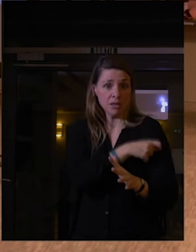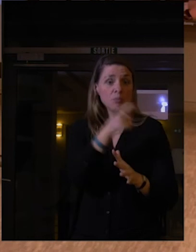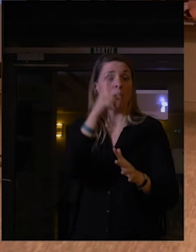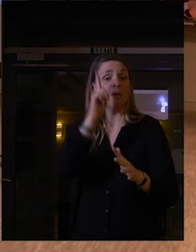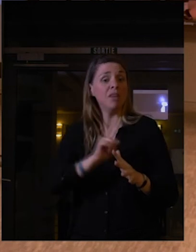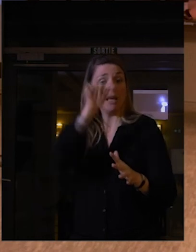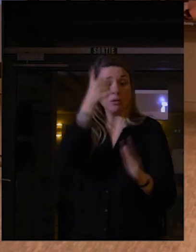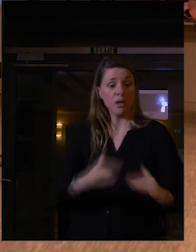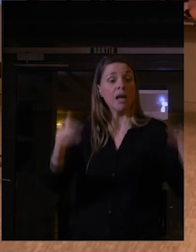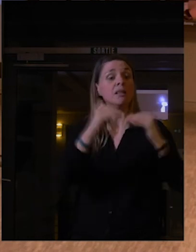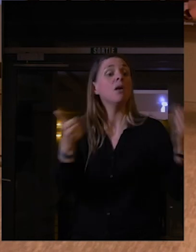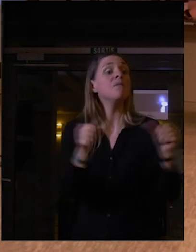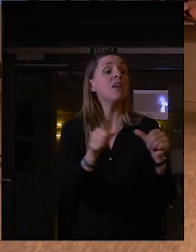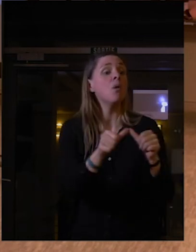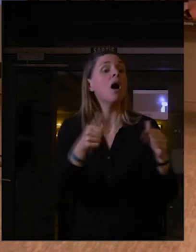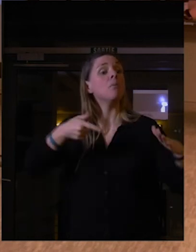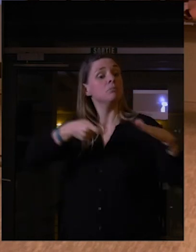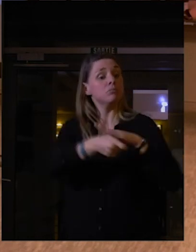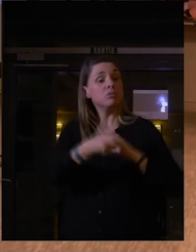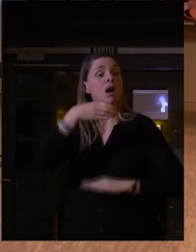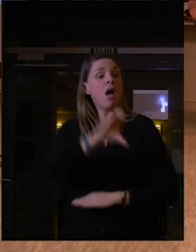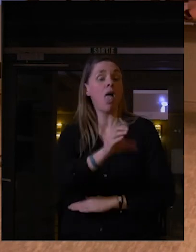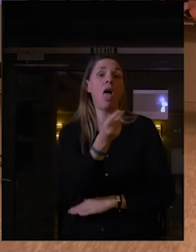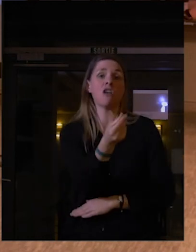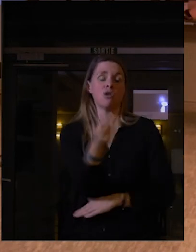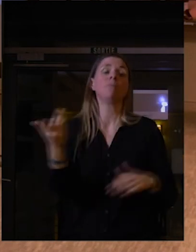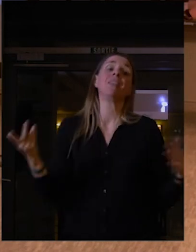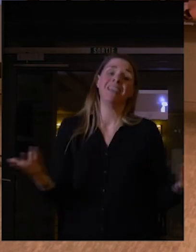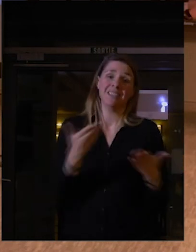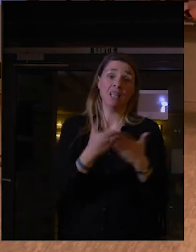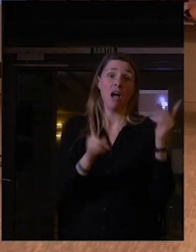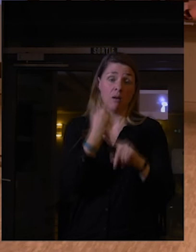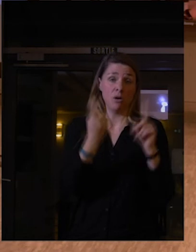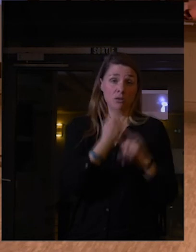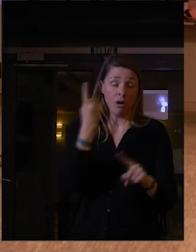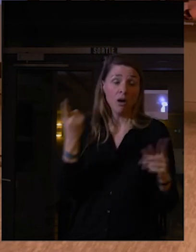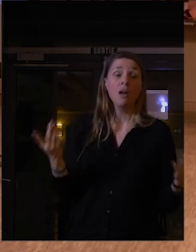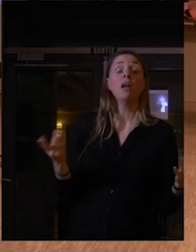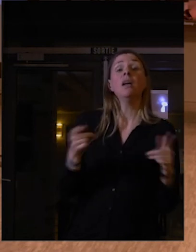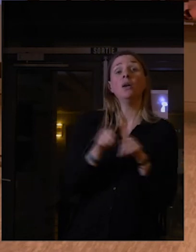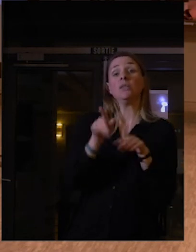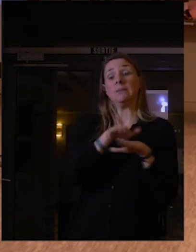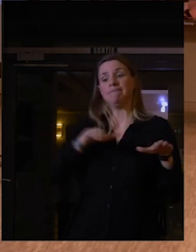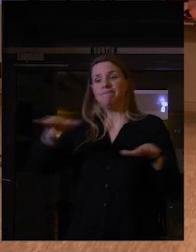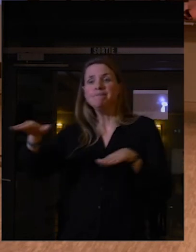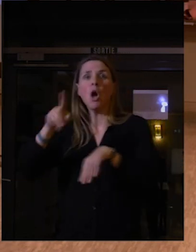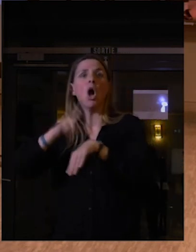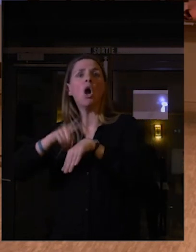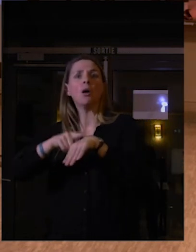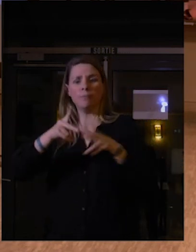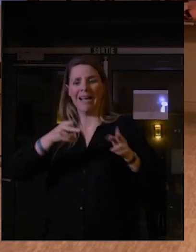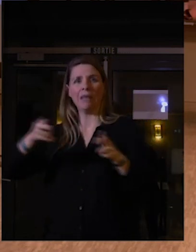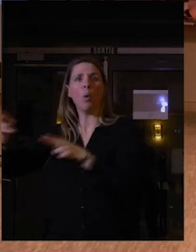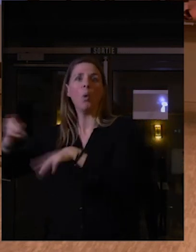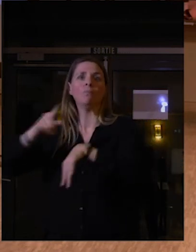filles-garçons. Et ça, c'est très, très important. C'est du travail aussi de fond. Il y a aussi un travail sur les créneaux sportifs. Ça,